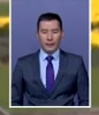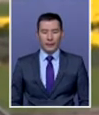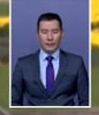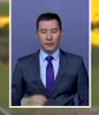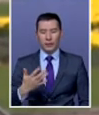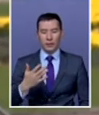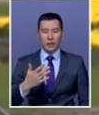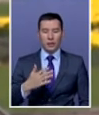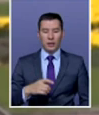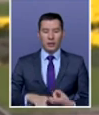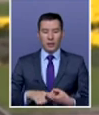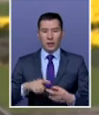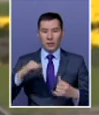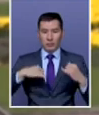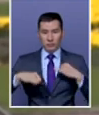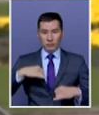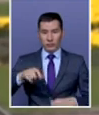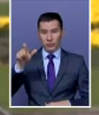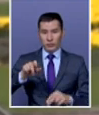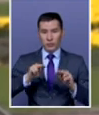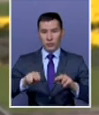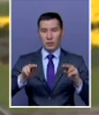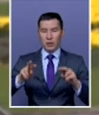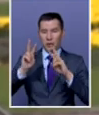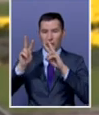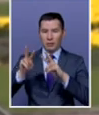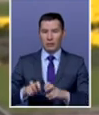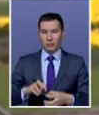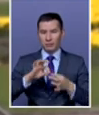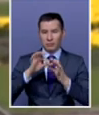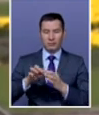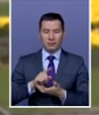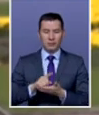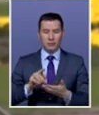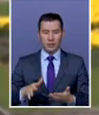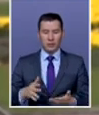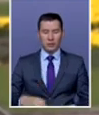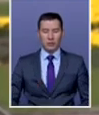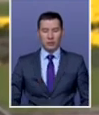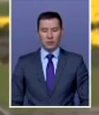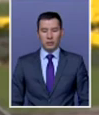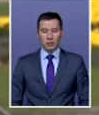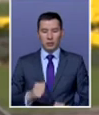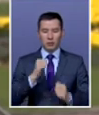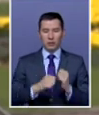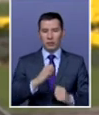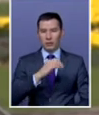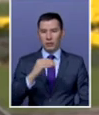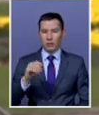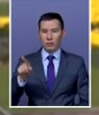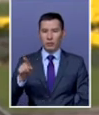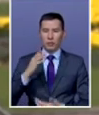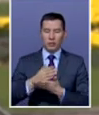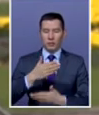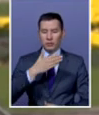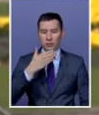на коронавирус нецелесообразно, считают в профильном ведомстве. Ежедневная диагностика учителей на наличие симптомов